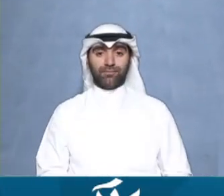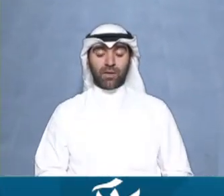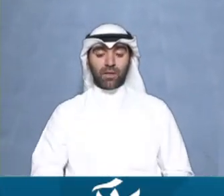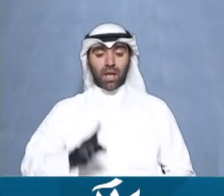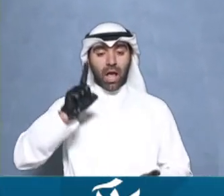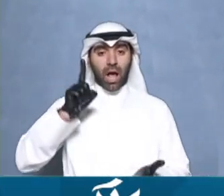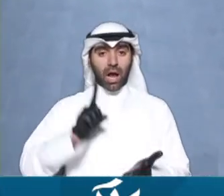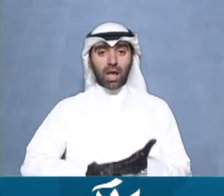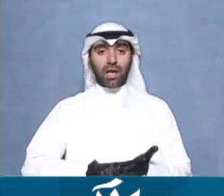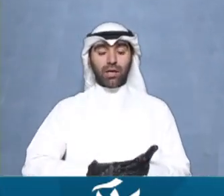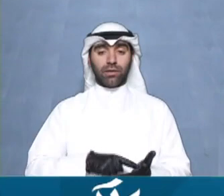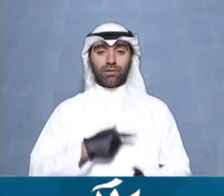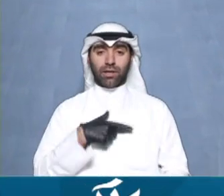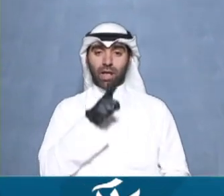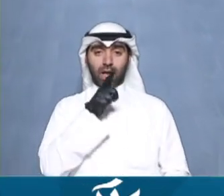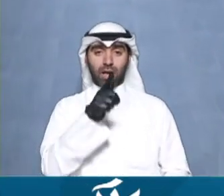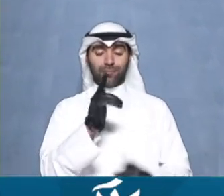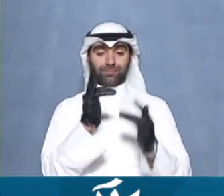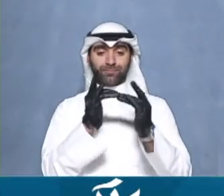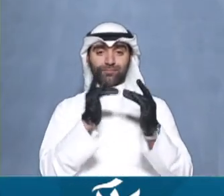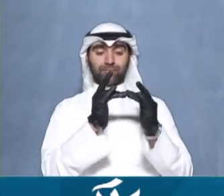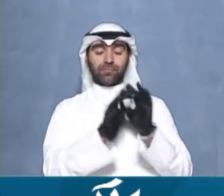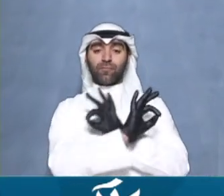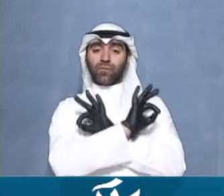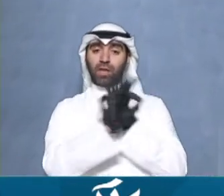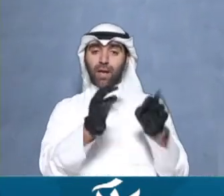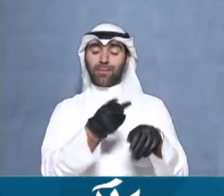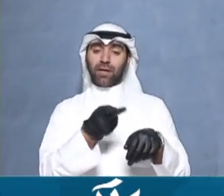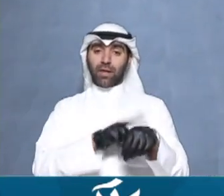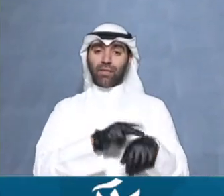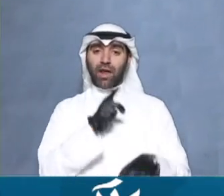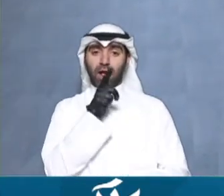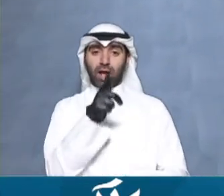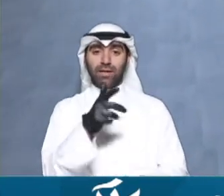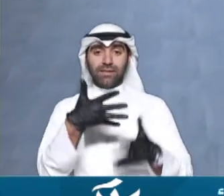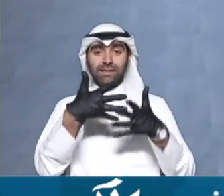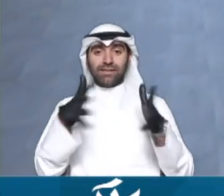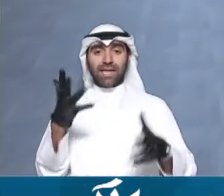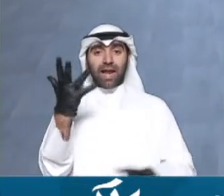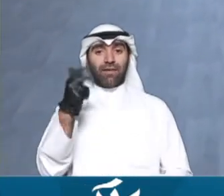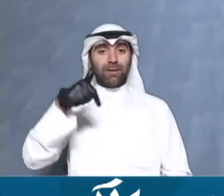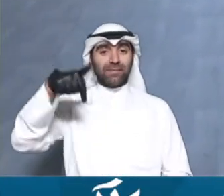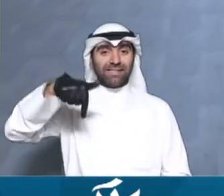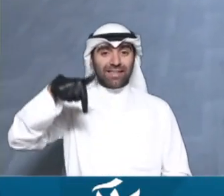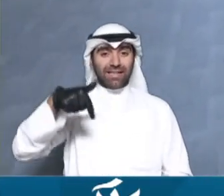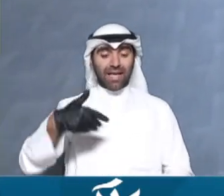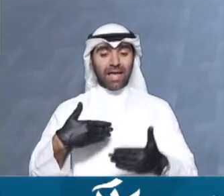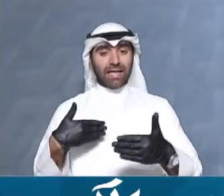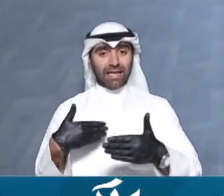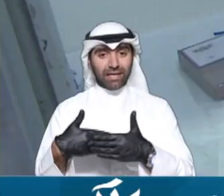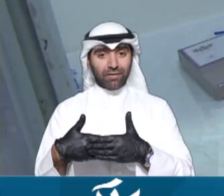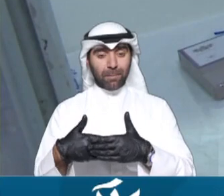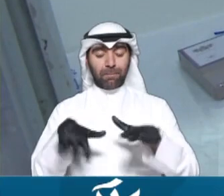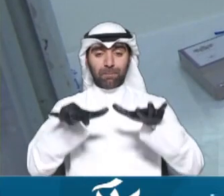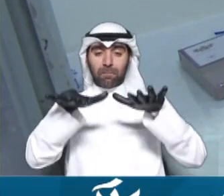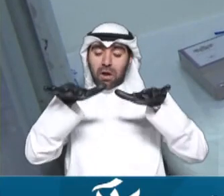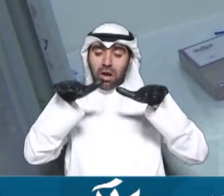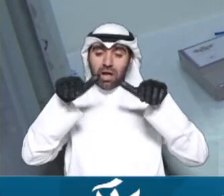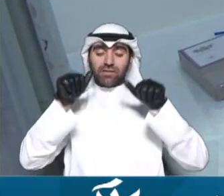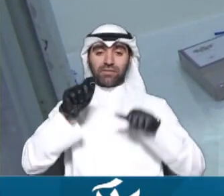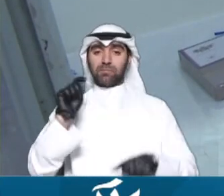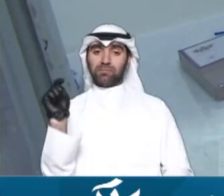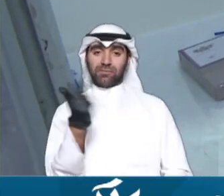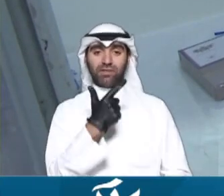عدد من المحاجر الأخرى قائم ومستمر، لا سيما وأن الصالة رقم 5 بأرض المعارض تم تجهيزها في زمن